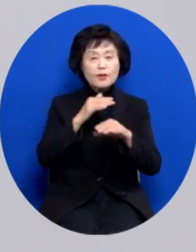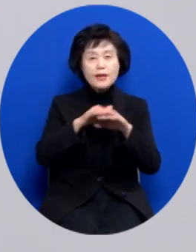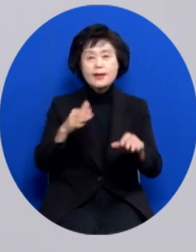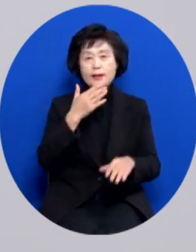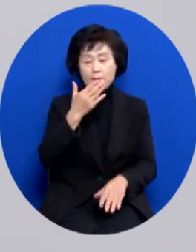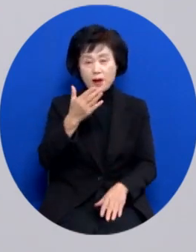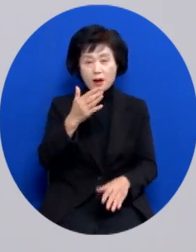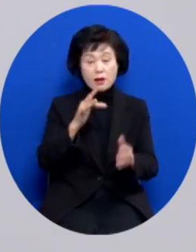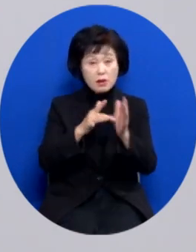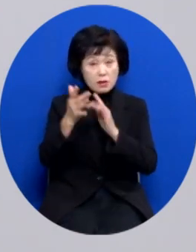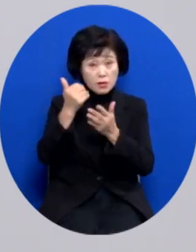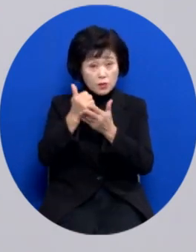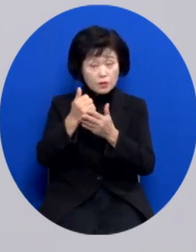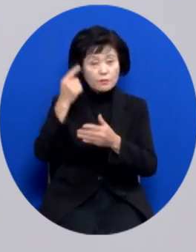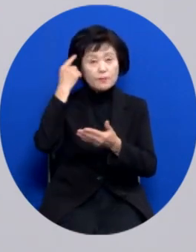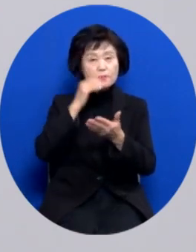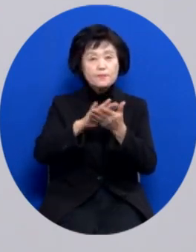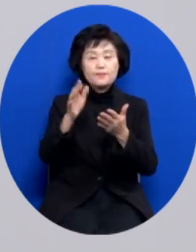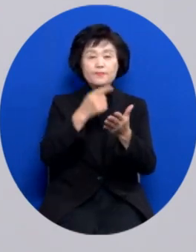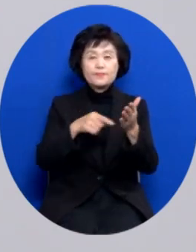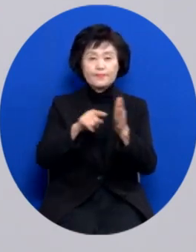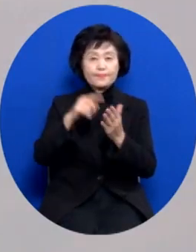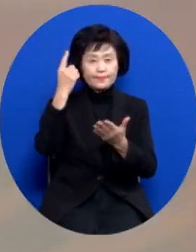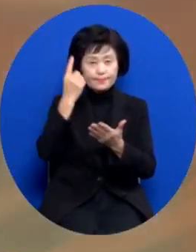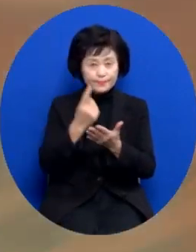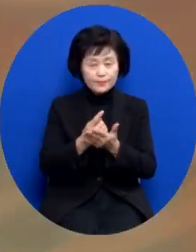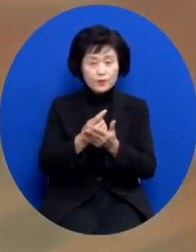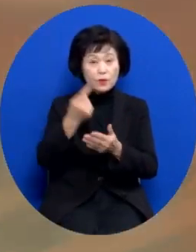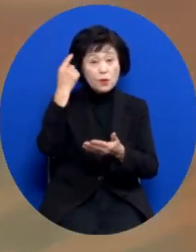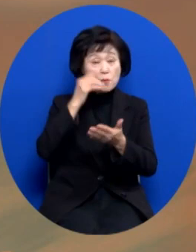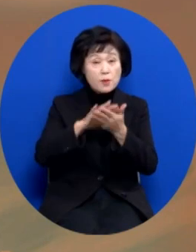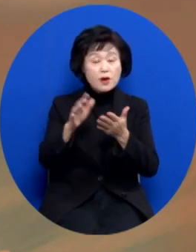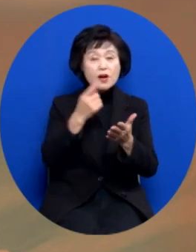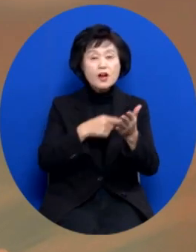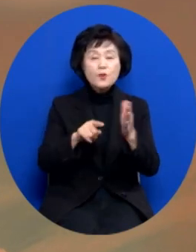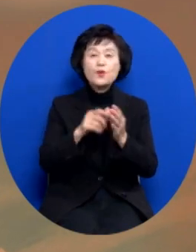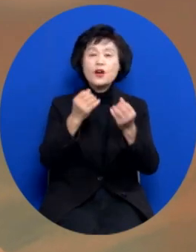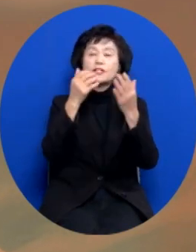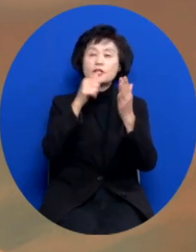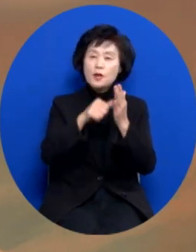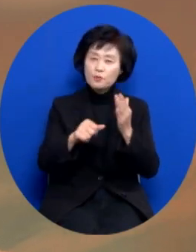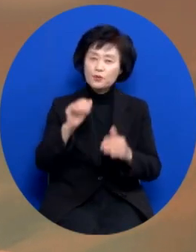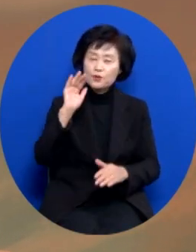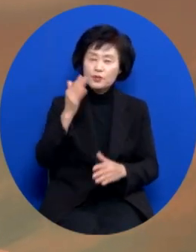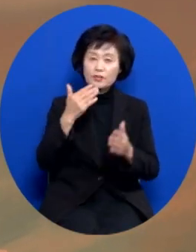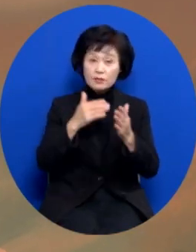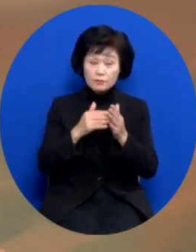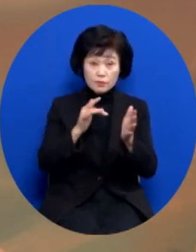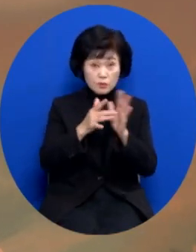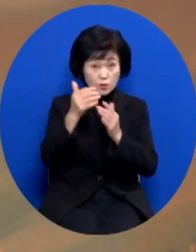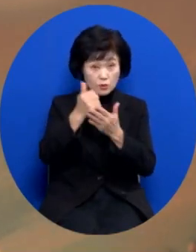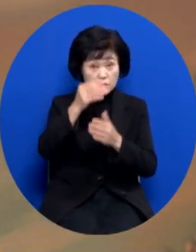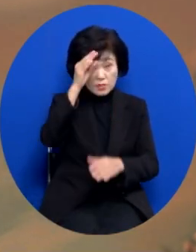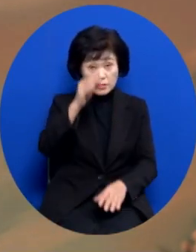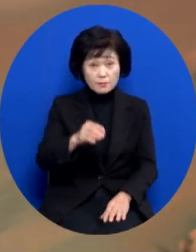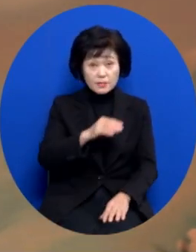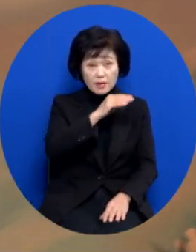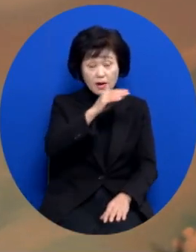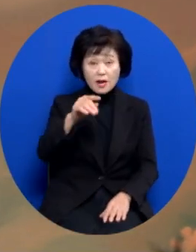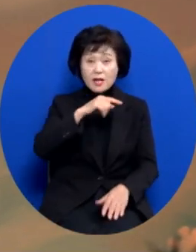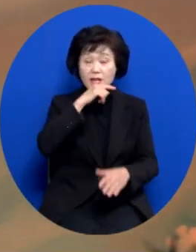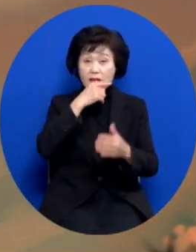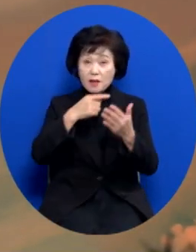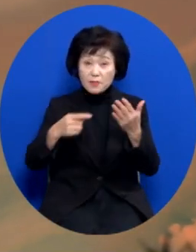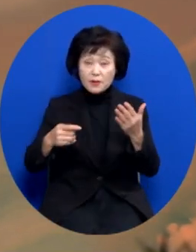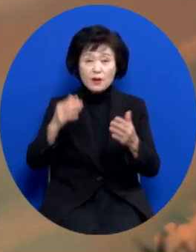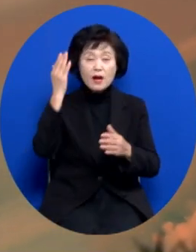예수님은 평화를 위해 오셨고 평화를 위한 제물이 되셨습니다. 예수님은 십자가의 피로